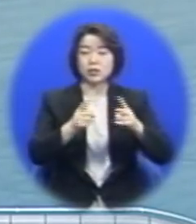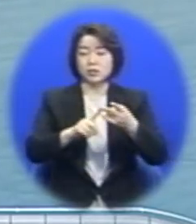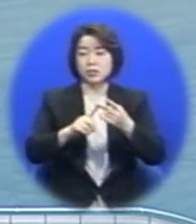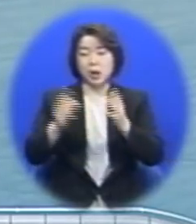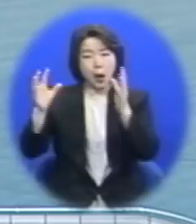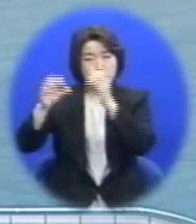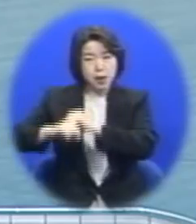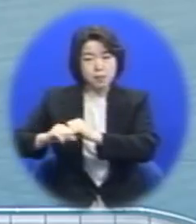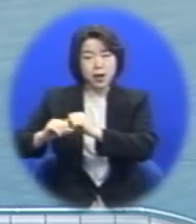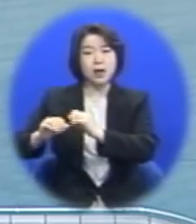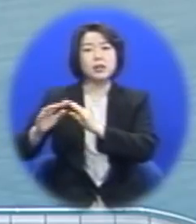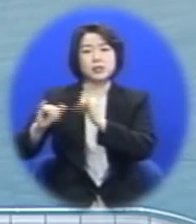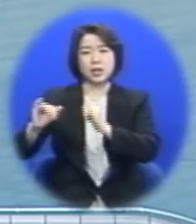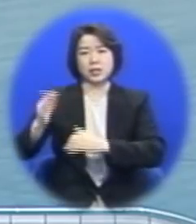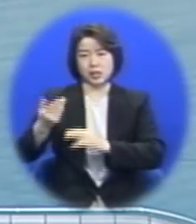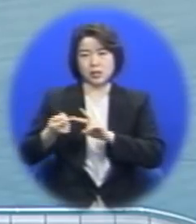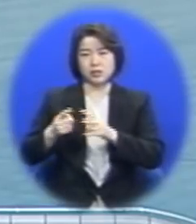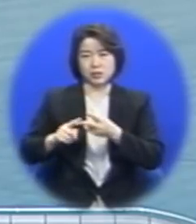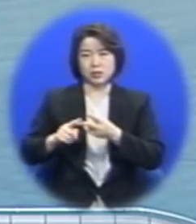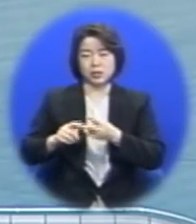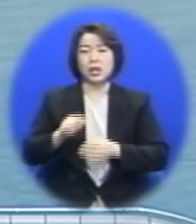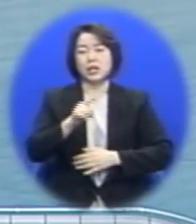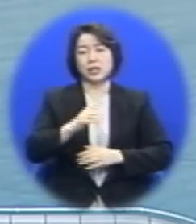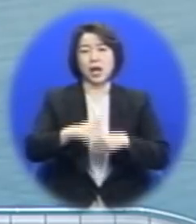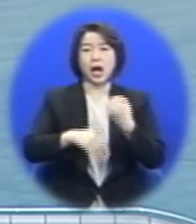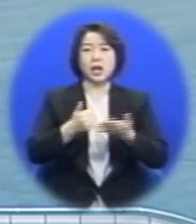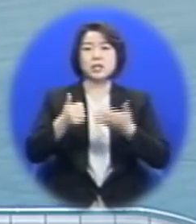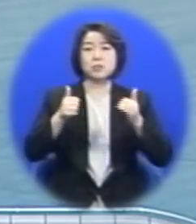되든 그것이 하나님의 심판입니다.